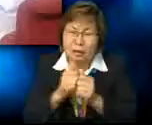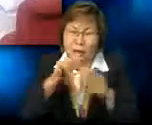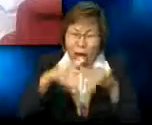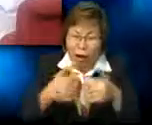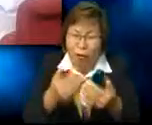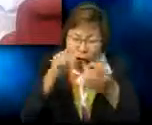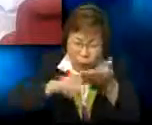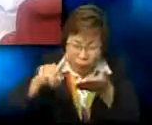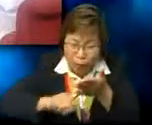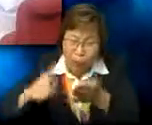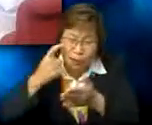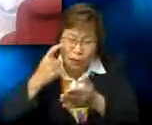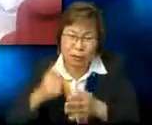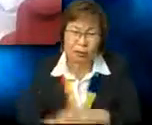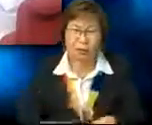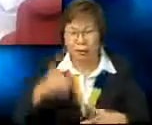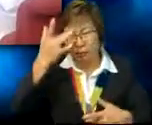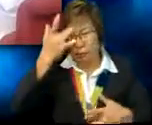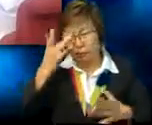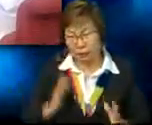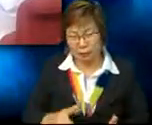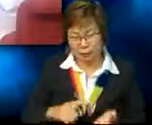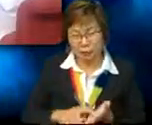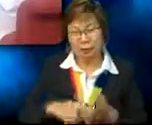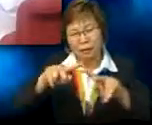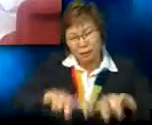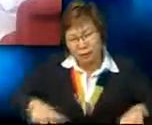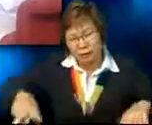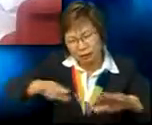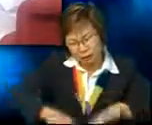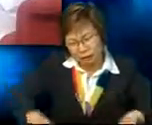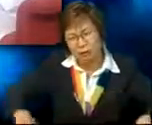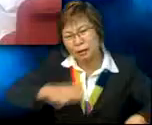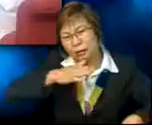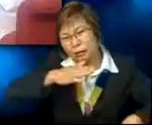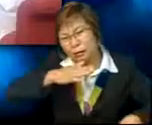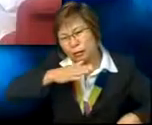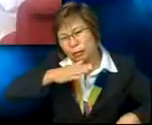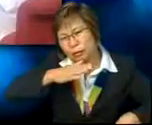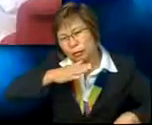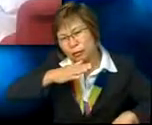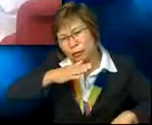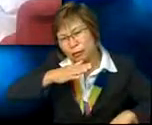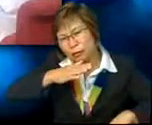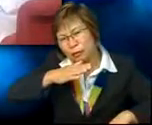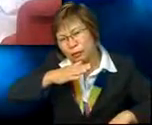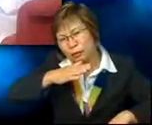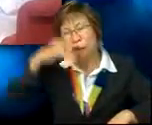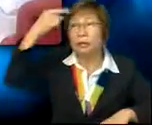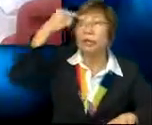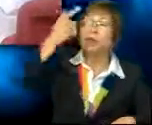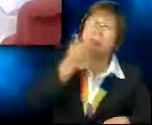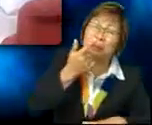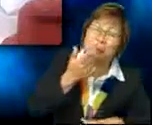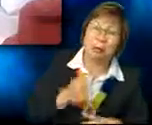nak memeriksa mata pesakit ini. Ya, kadang kanak-kanak ni bila ibunya hendak meletakkan ubat titis, dia tak nak letak.